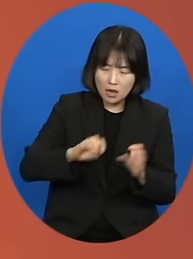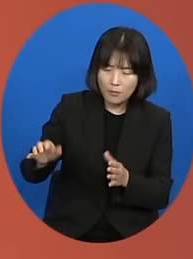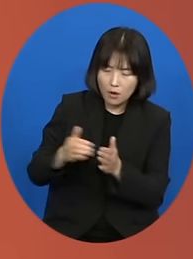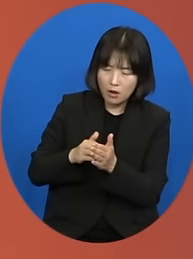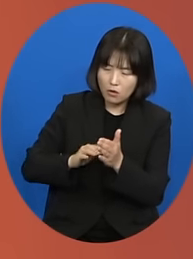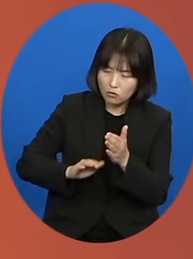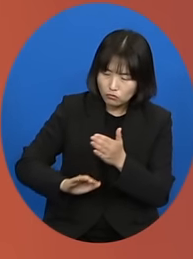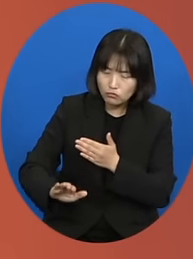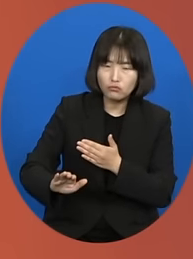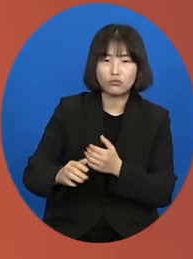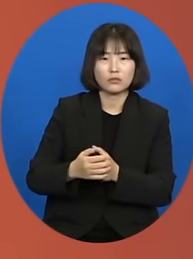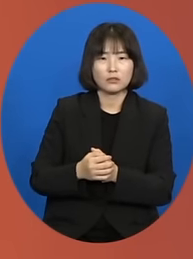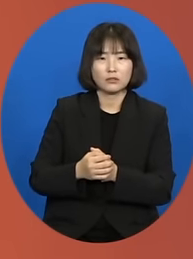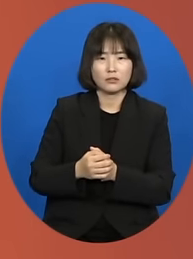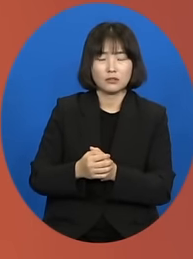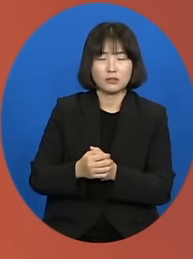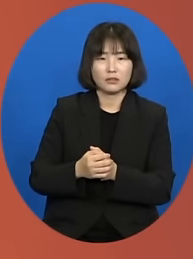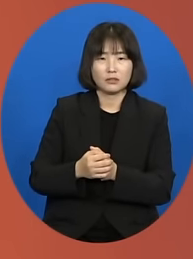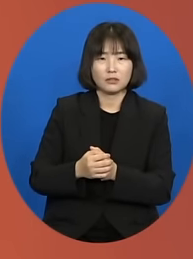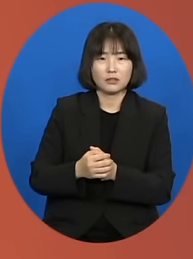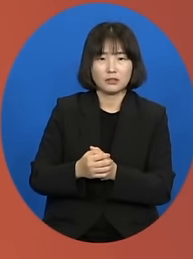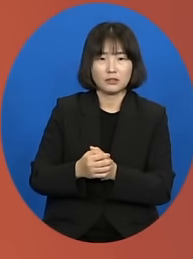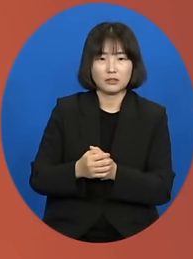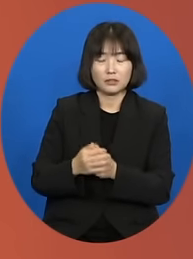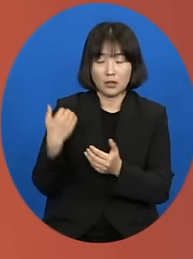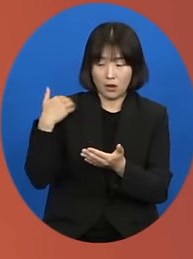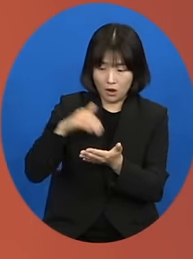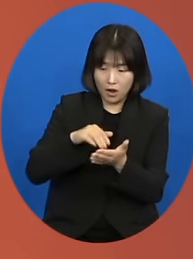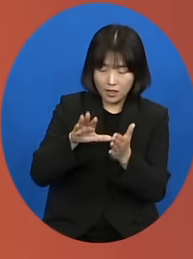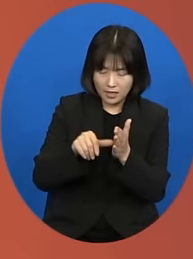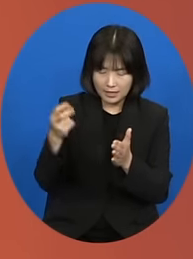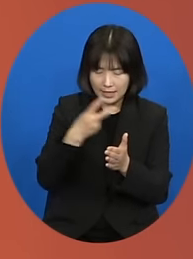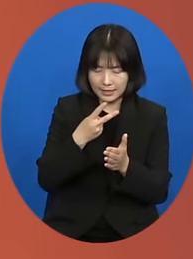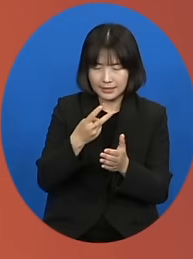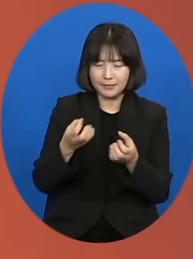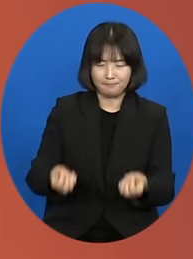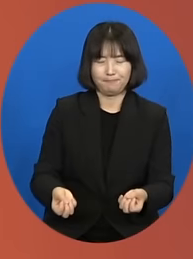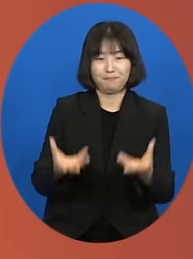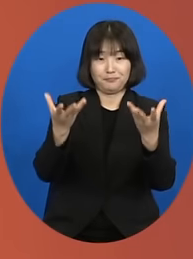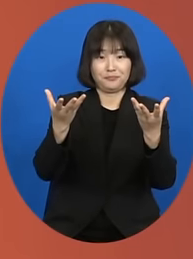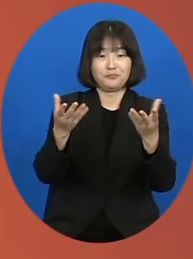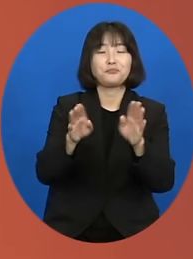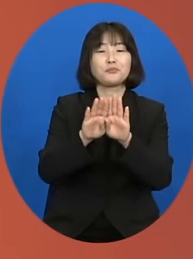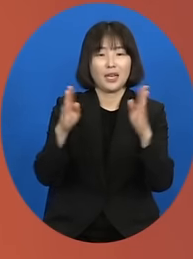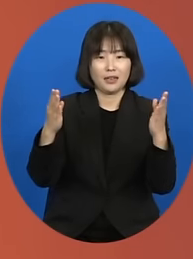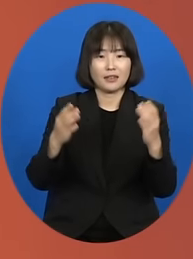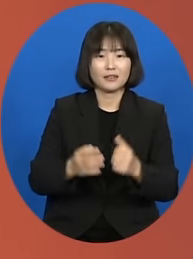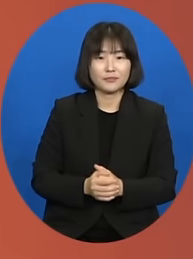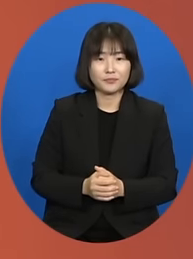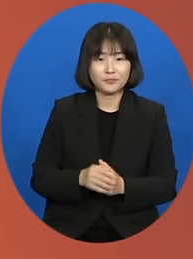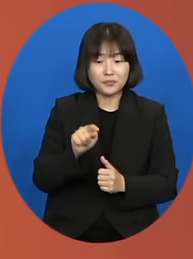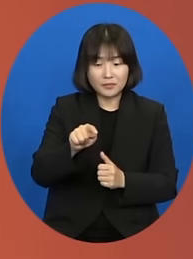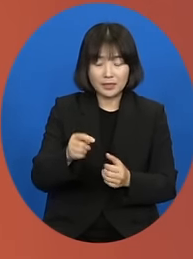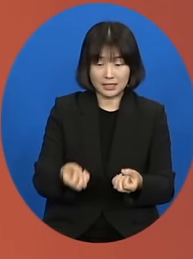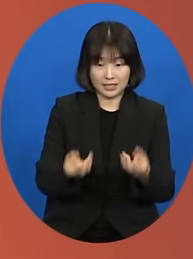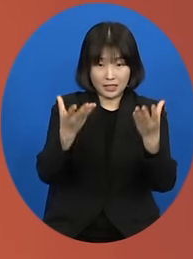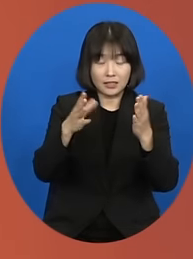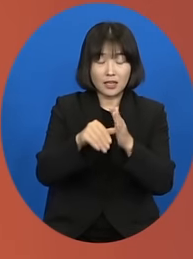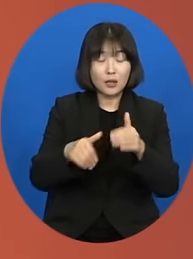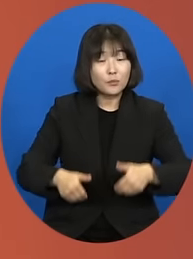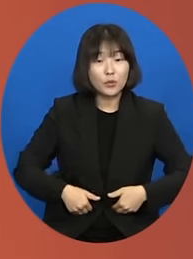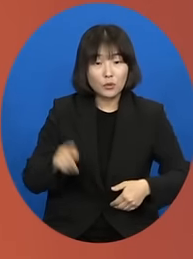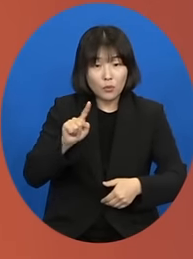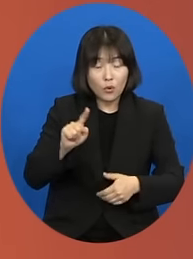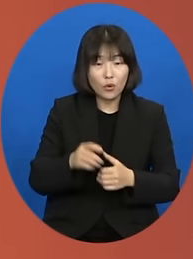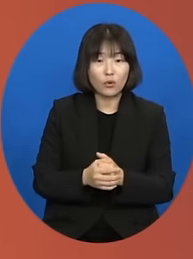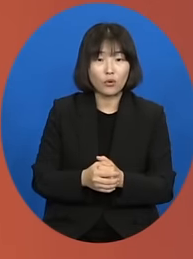것입니다. 잃어버린 것을 다시 찾은 후에 잔치를 벌였다는 것입니다. 여러분 잔치를 벌이려면 뭐가 필요하죠? 물 한 잔